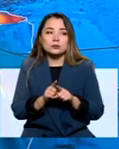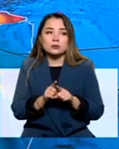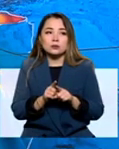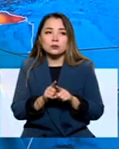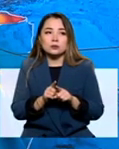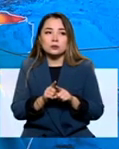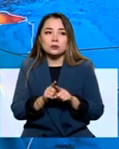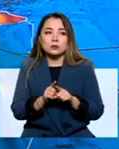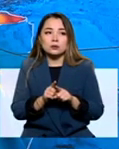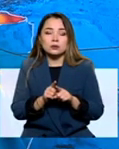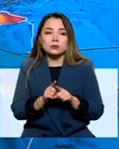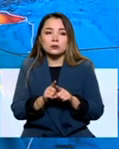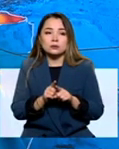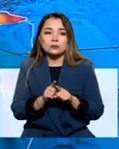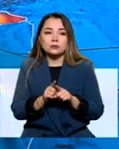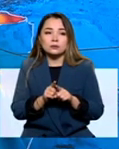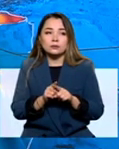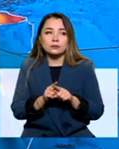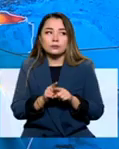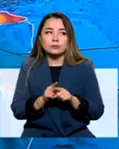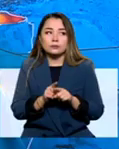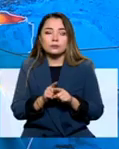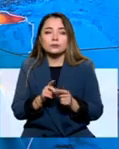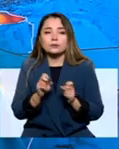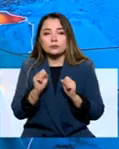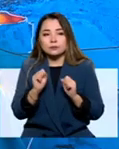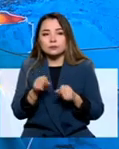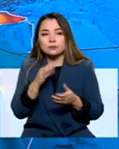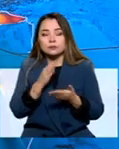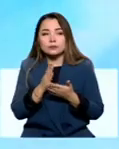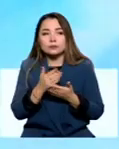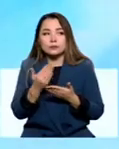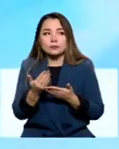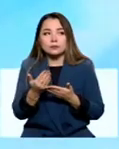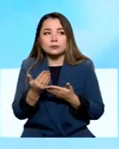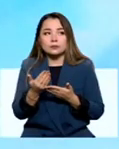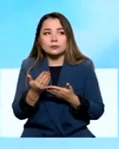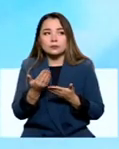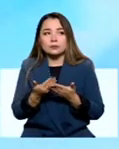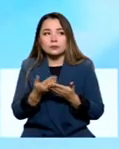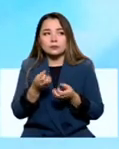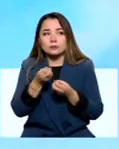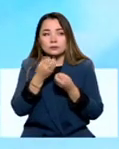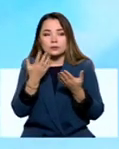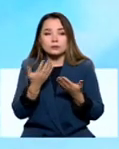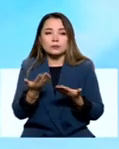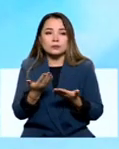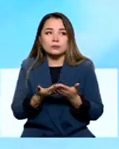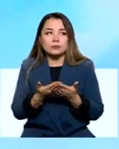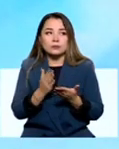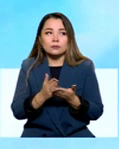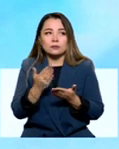мындай бир ага бир эй биз түрк дүйнөсү биргебиз да. Бул яркий пример